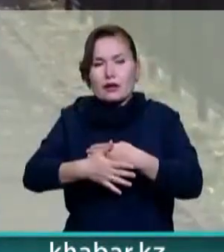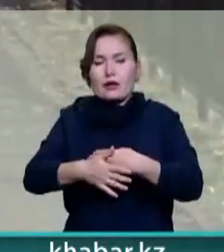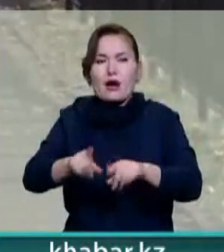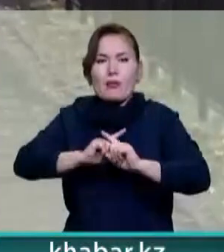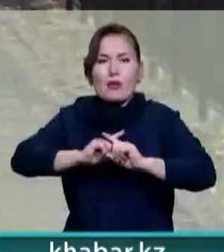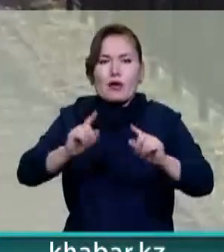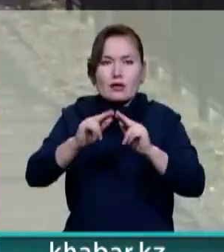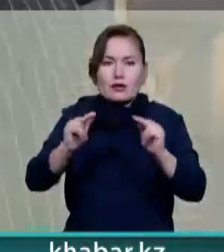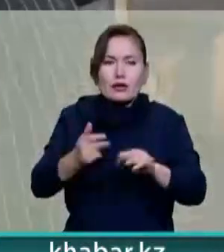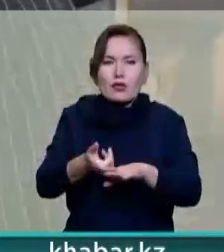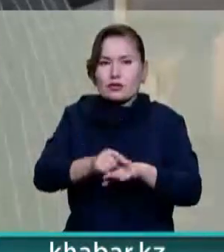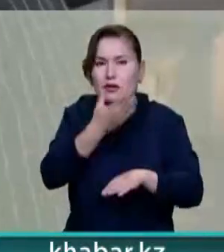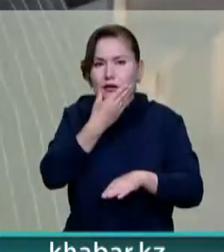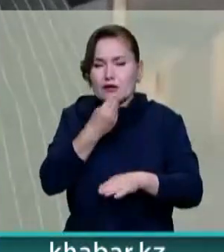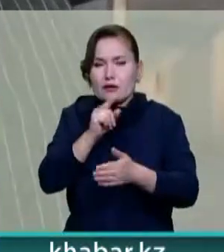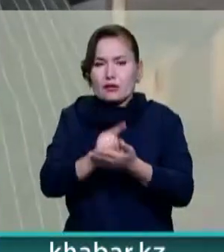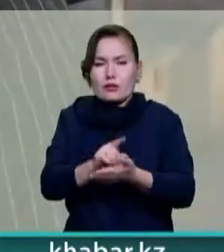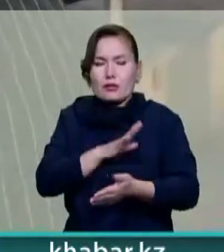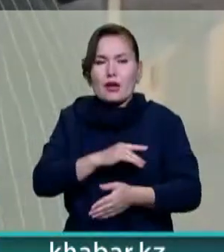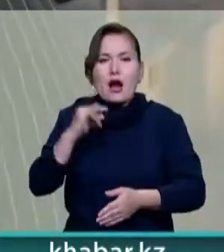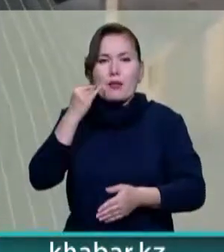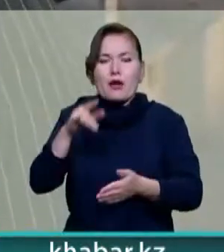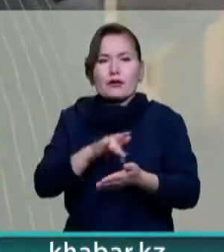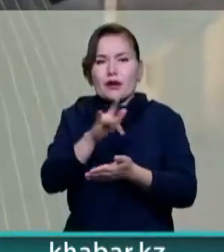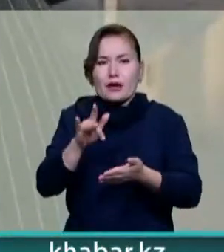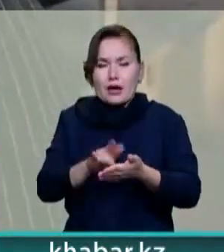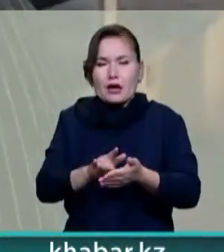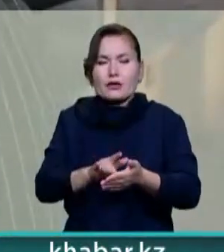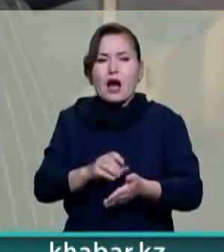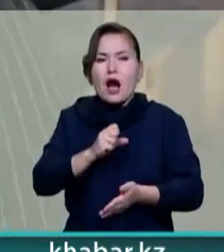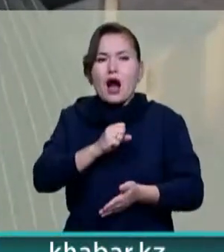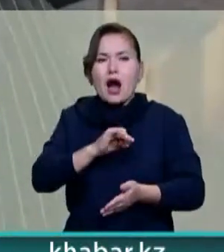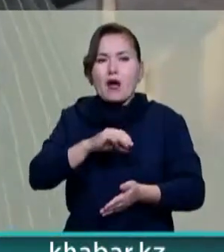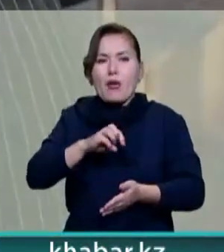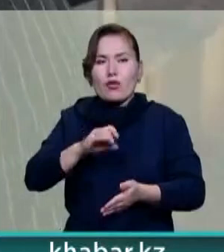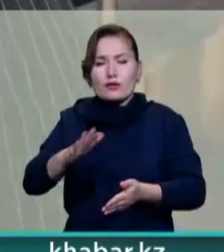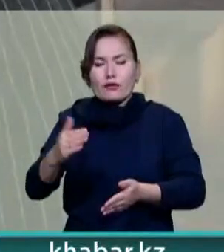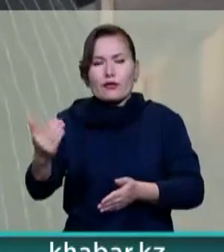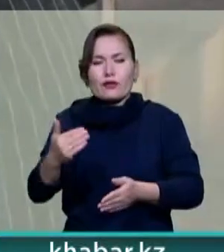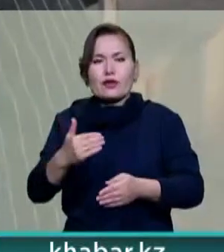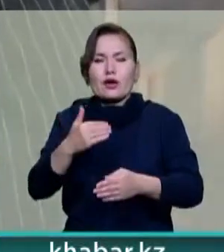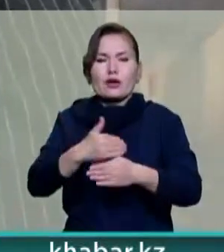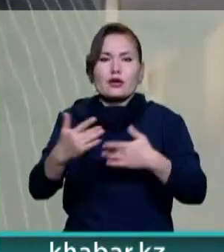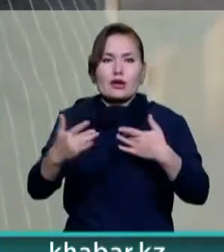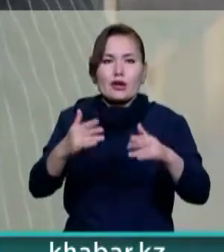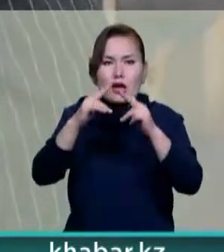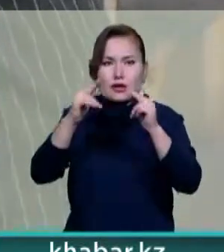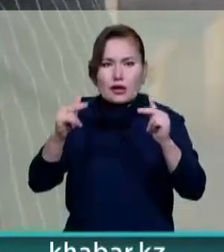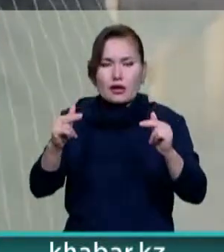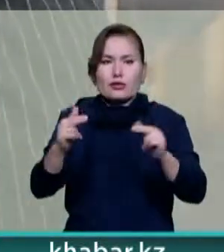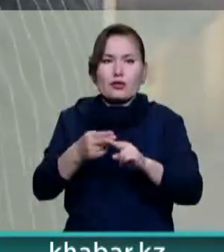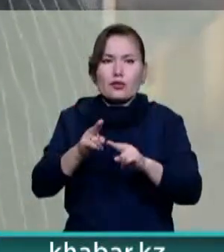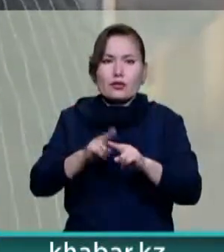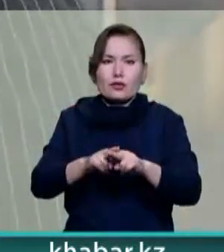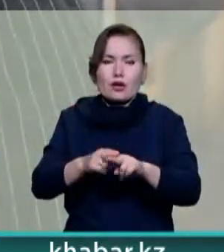ерекшеленіп тұруы тиіс дейді олар. Павлодар қаласындағы жалғыз Жүсіпбек Аймауытовтағы театр. Адамдар кеңсеге сияқты емес, бір